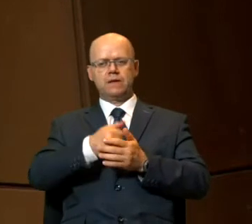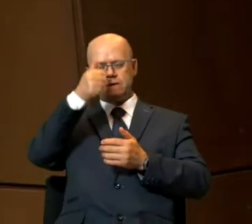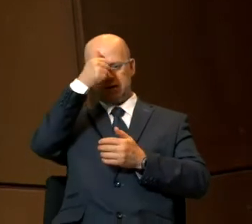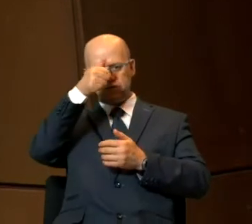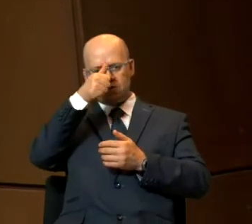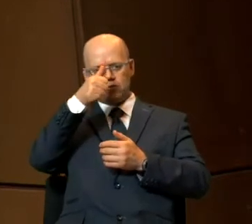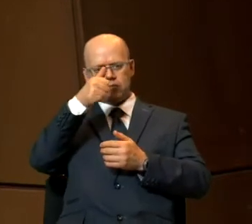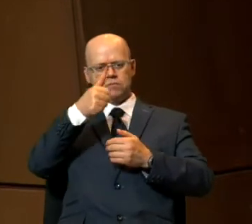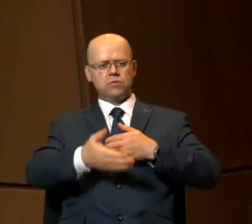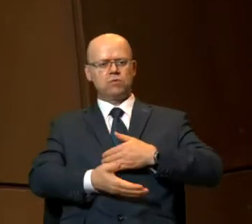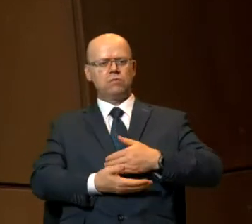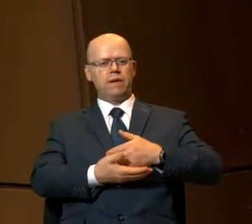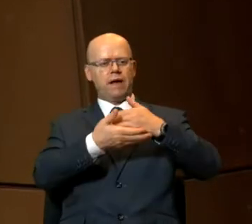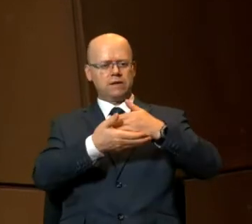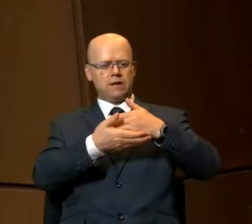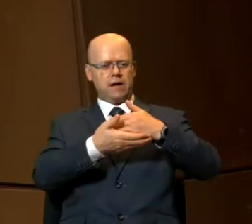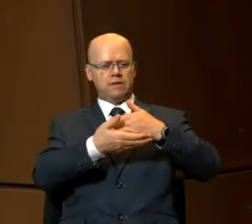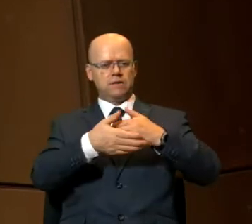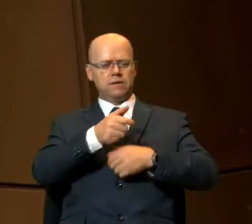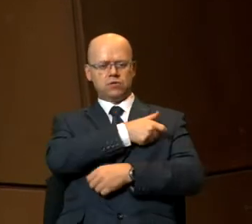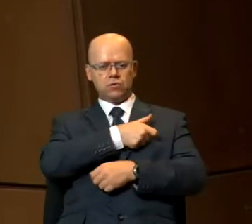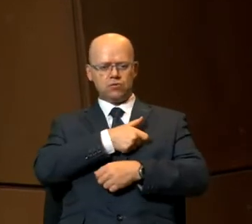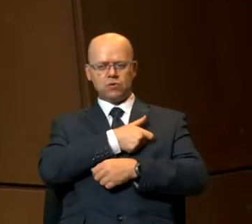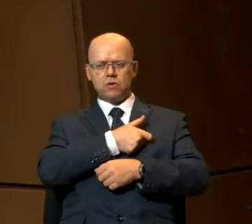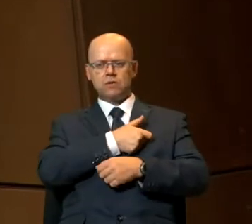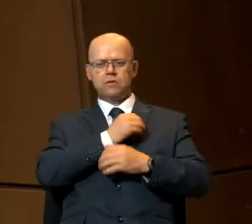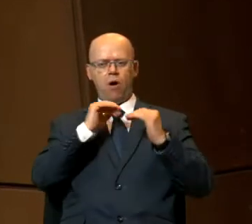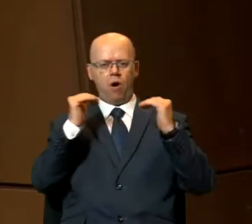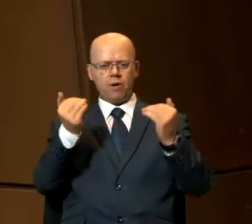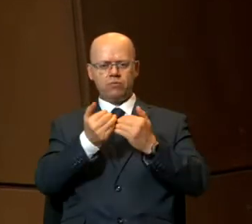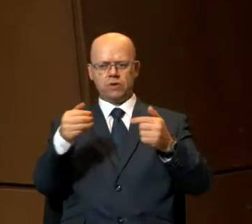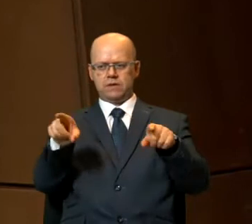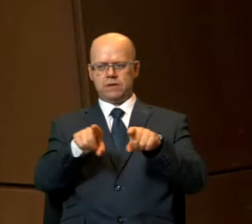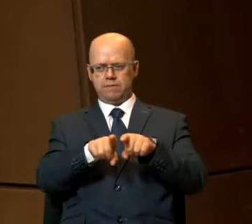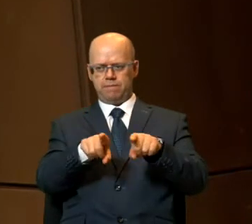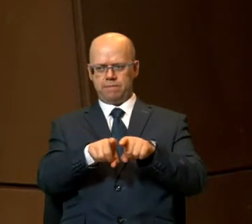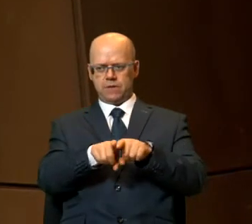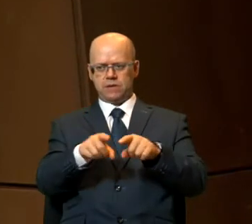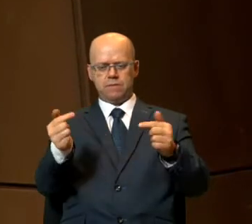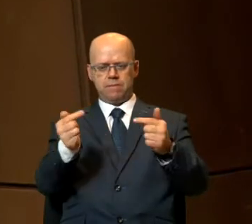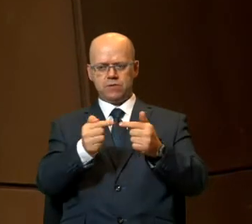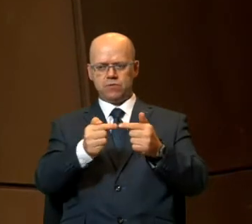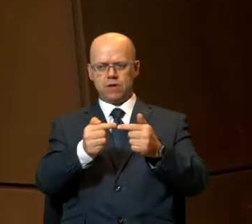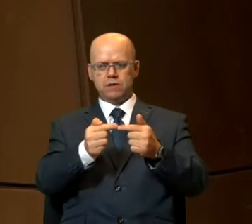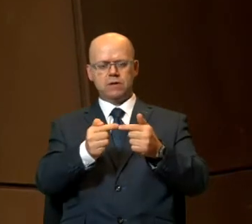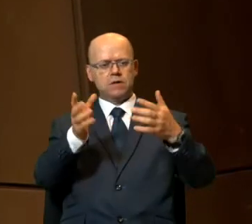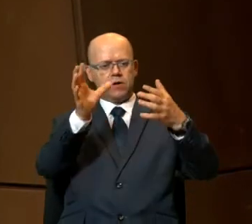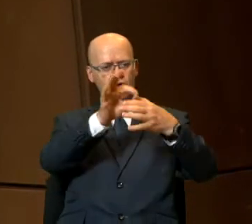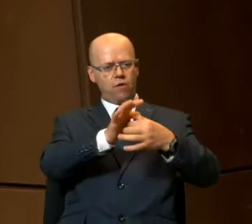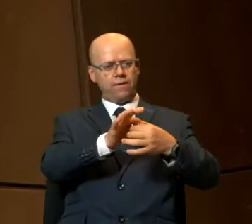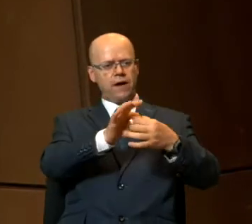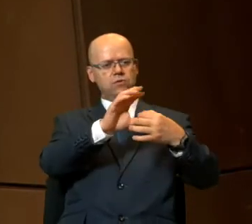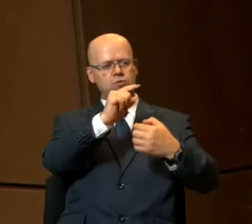etyką solidarności, obejmuje w których formach relacji z